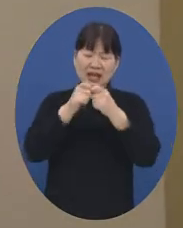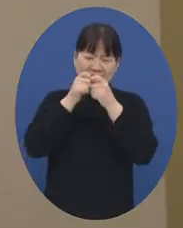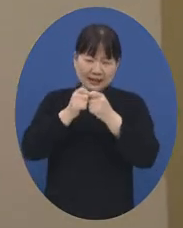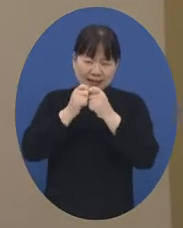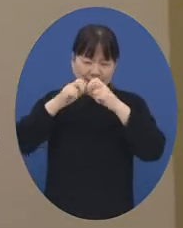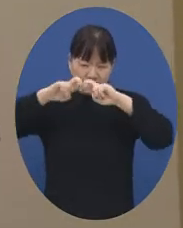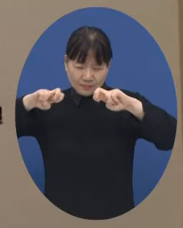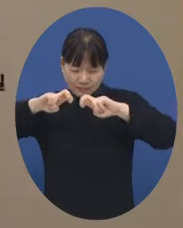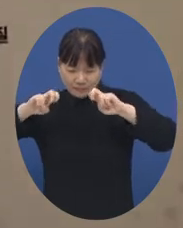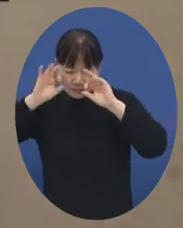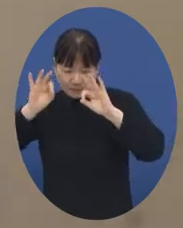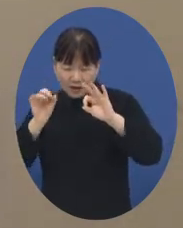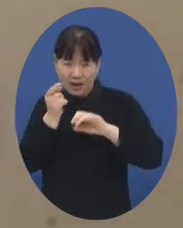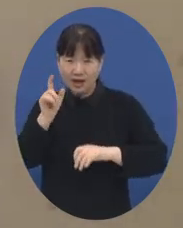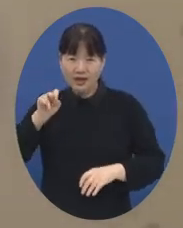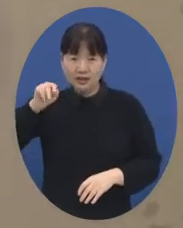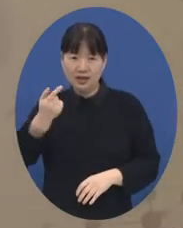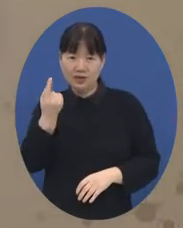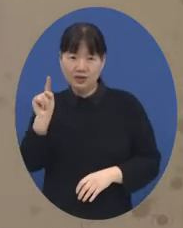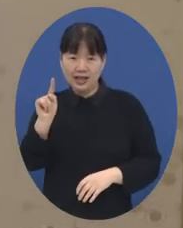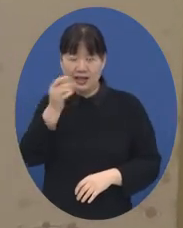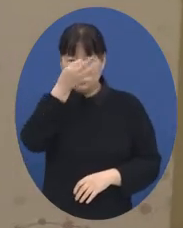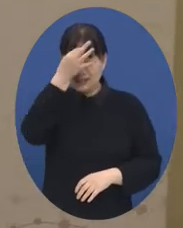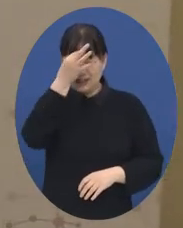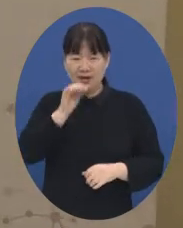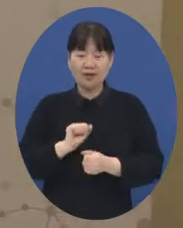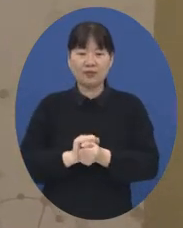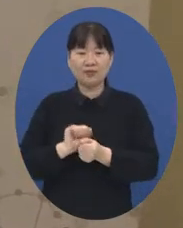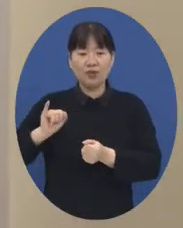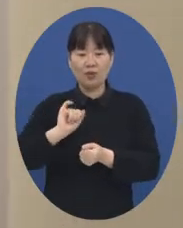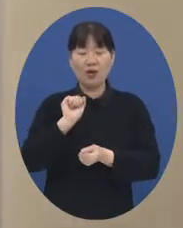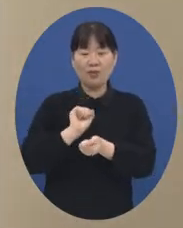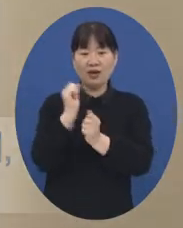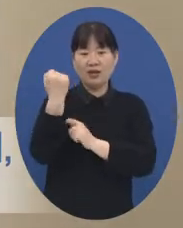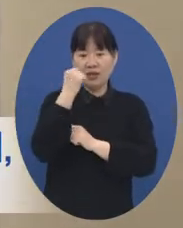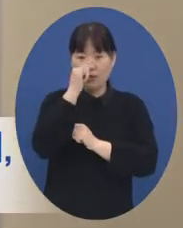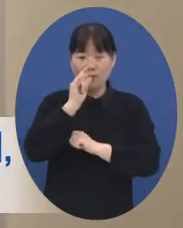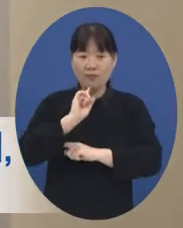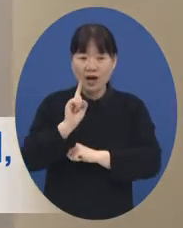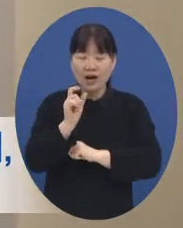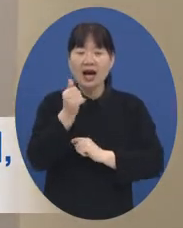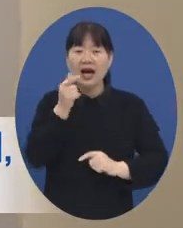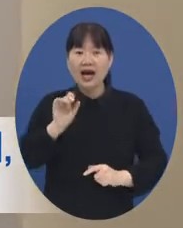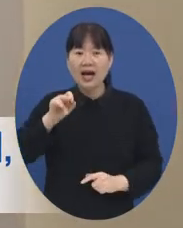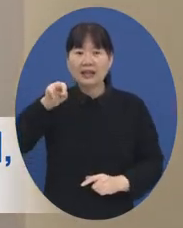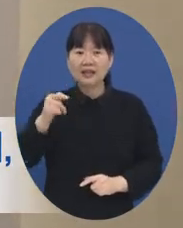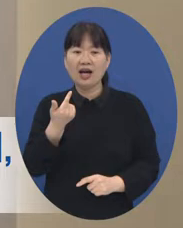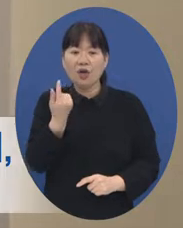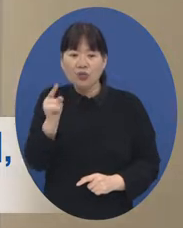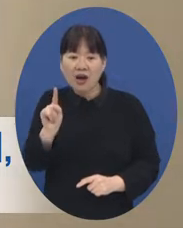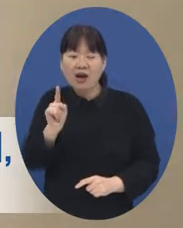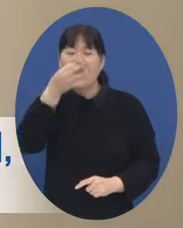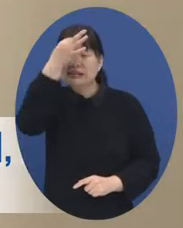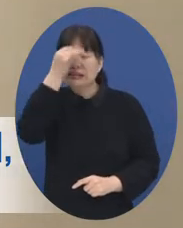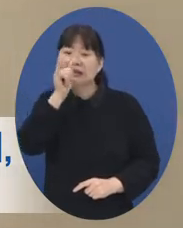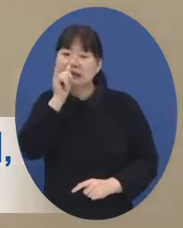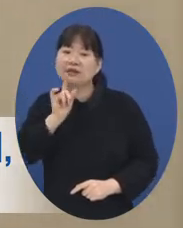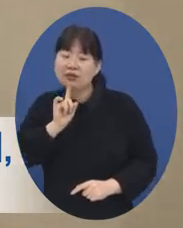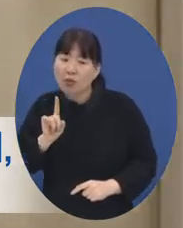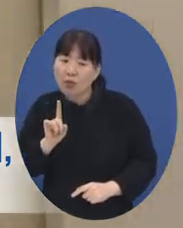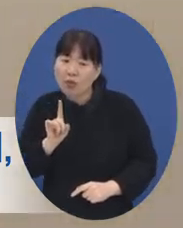자세히 들여다보니 항산화 기능의 바이러스 저항력까지. 이게 항산화 기능이 있어요?